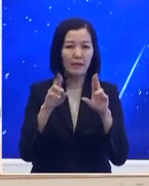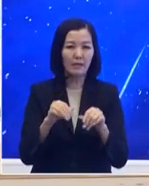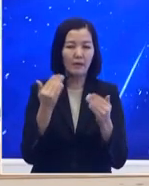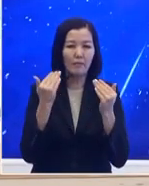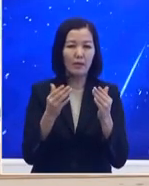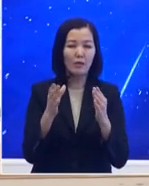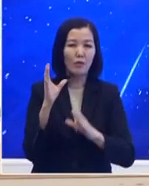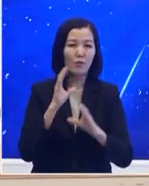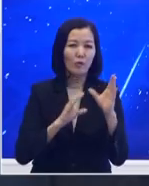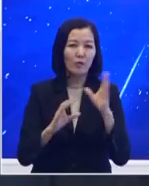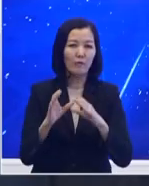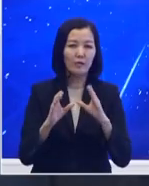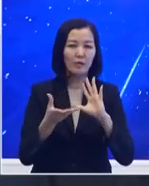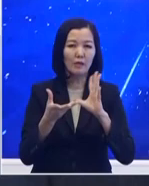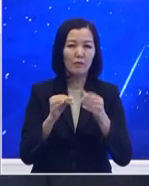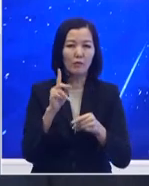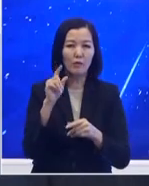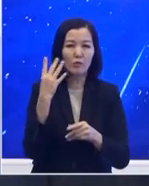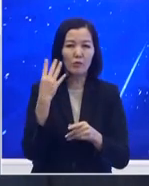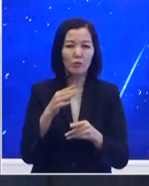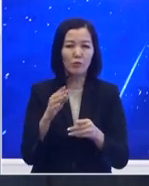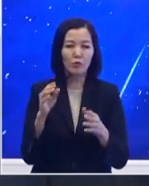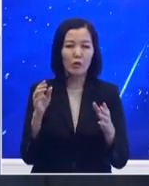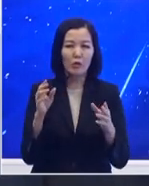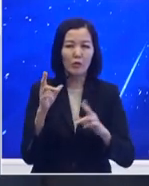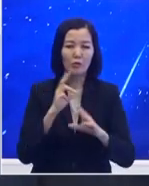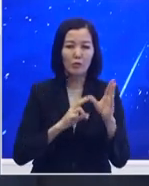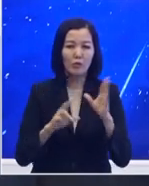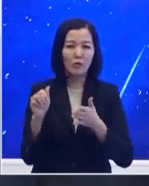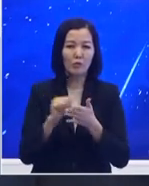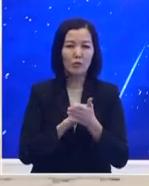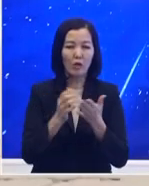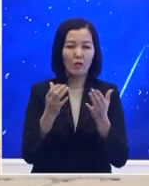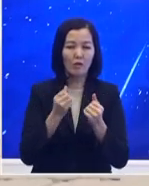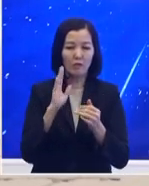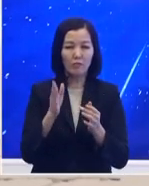бұл мамандықтар бойынша 140 студент диплом алады.